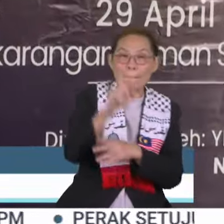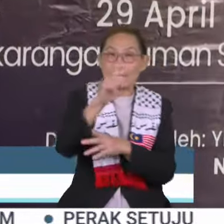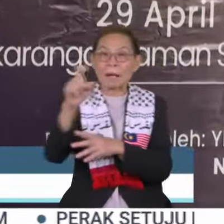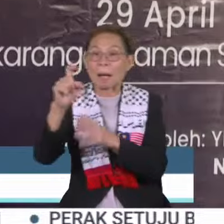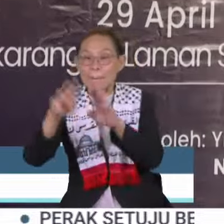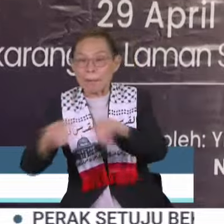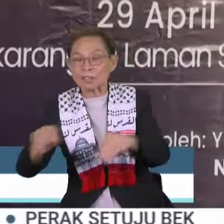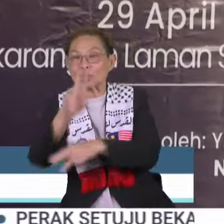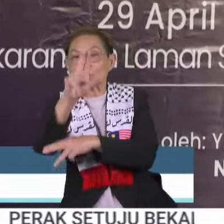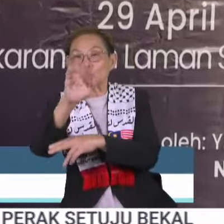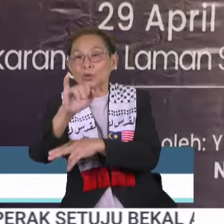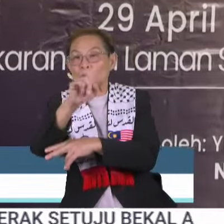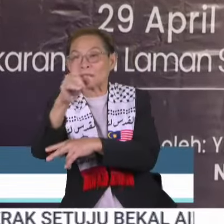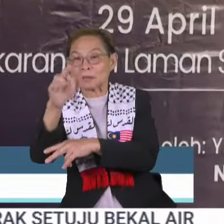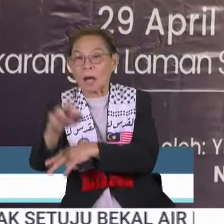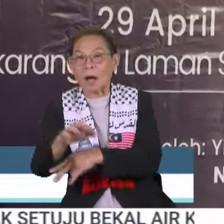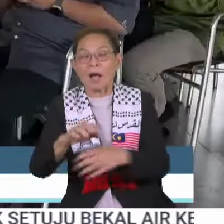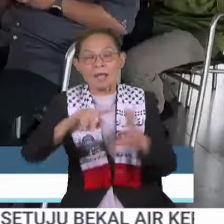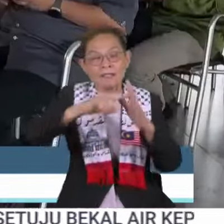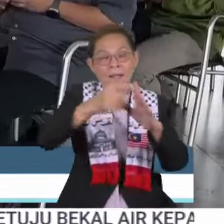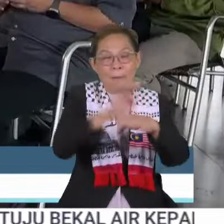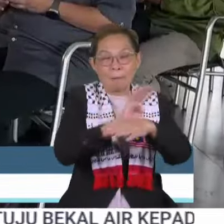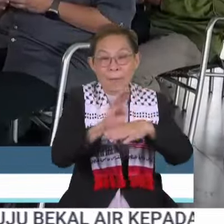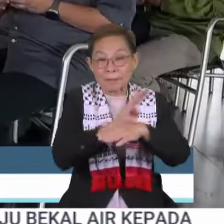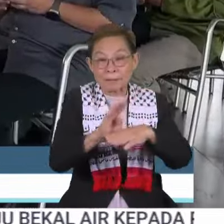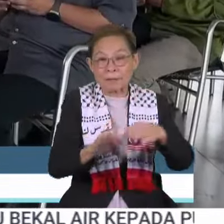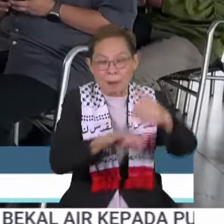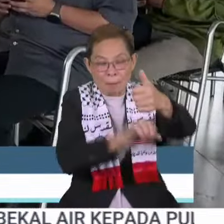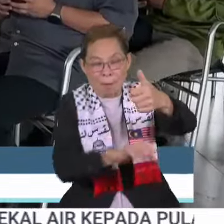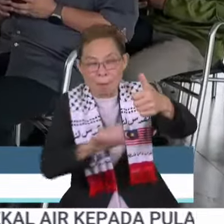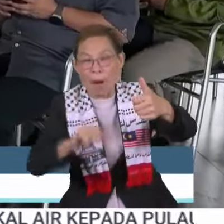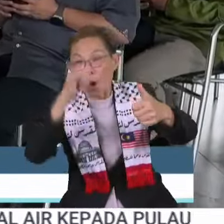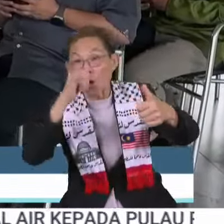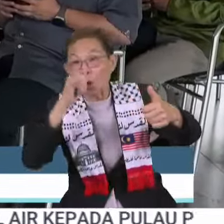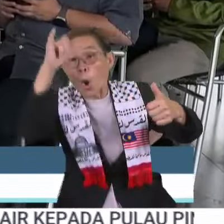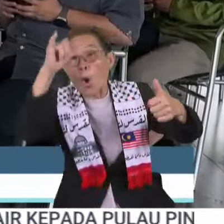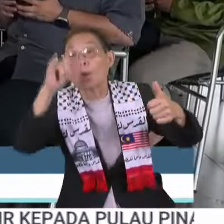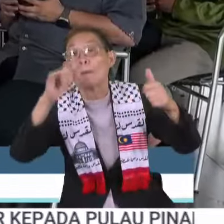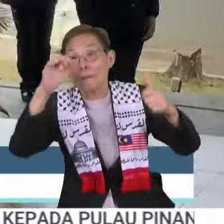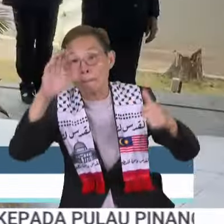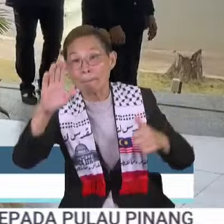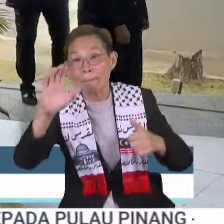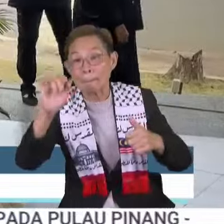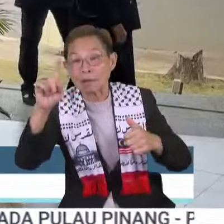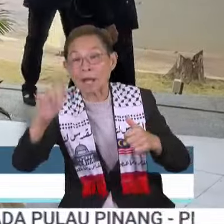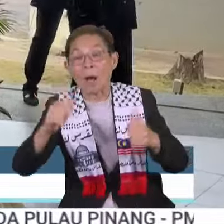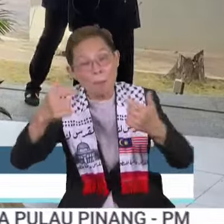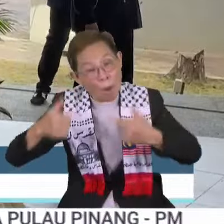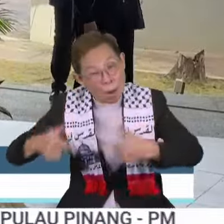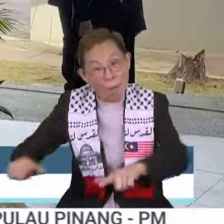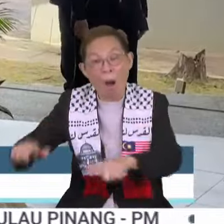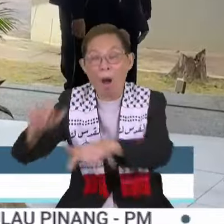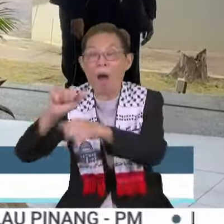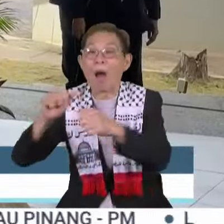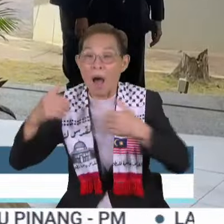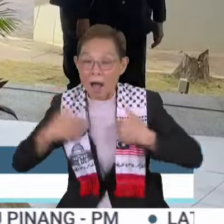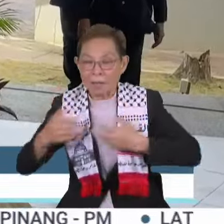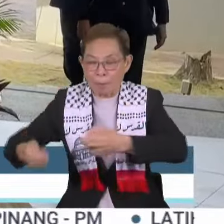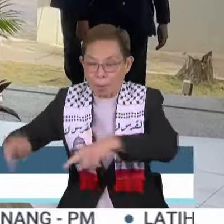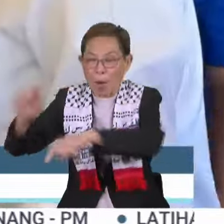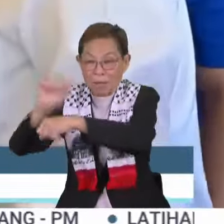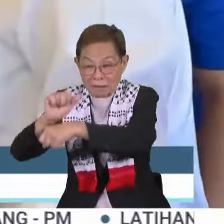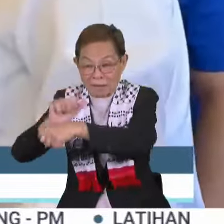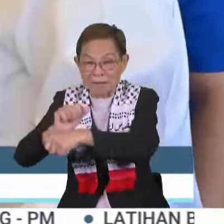pelajar UNIZA membuka perniagaan franchise di kampus Gombada. Menerusinya, ia mampu menawarkan peluang pekerjaan secara